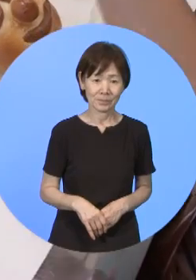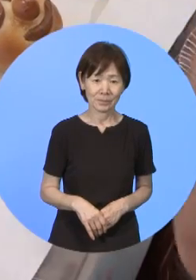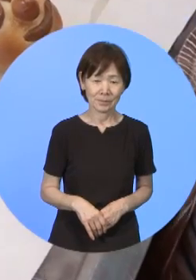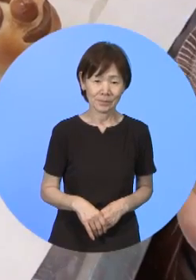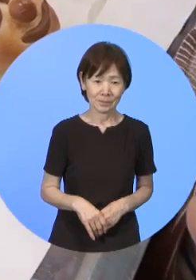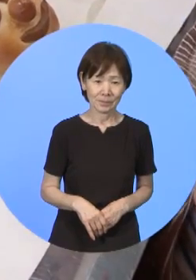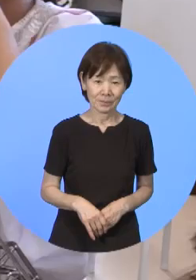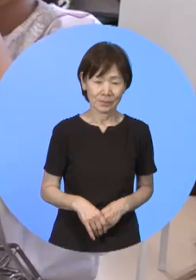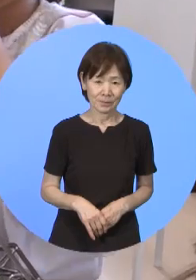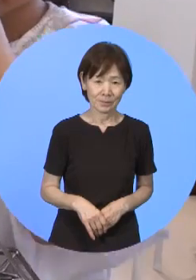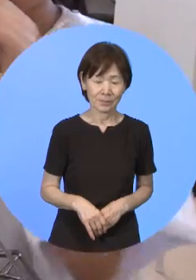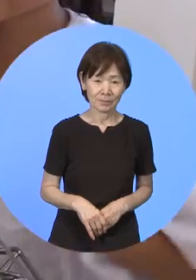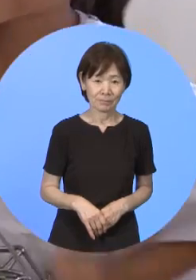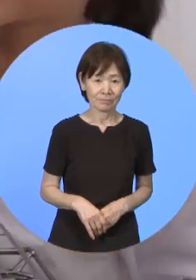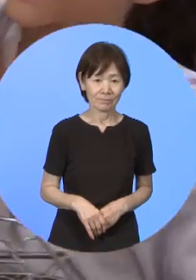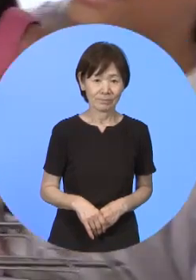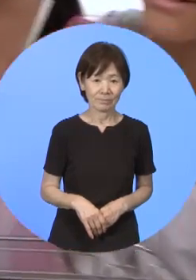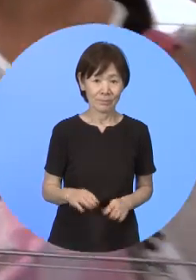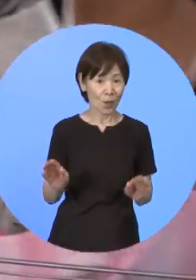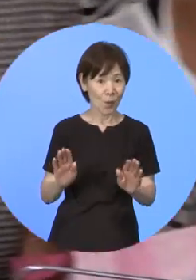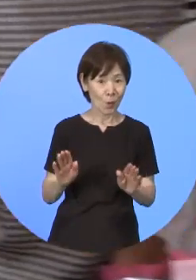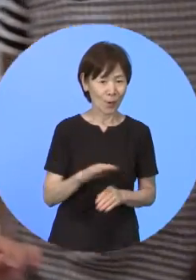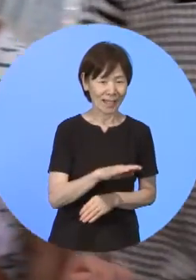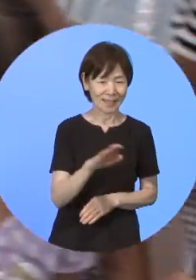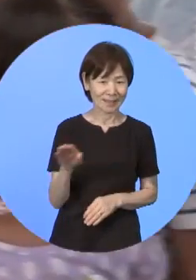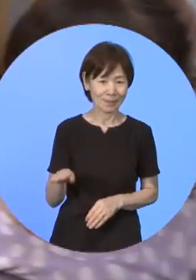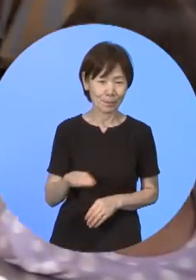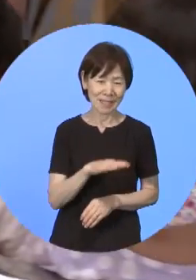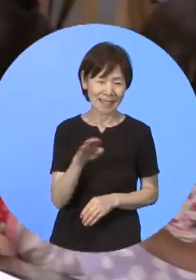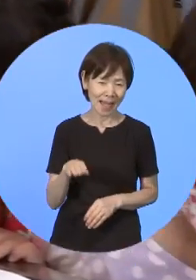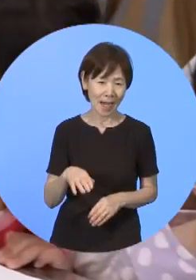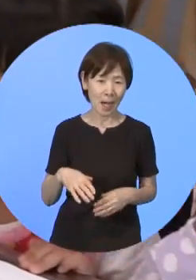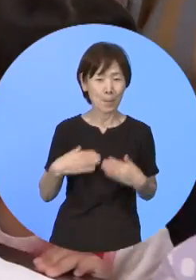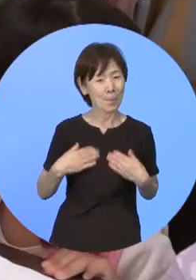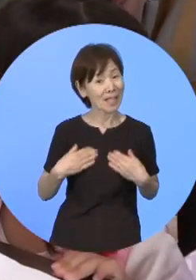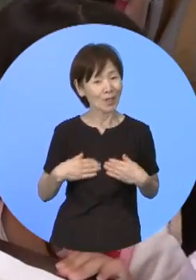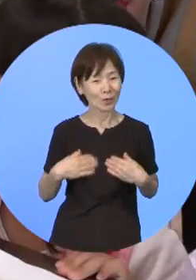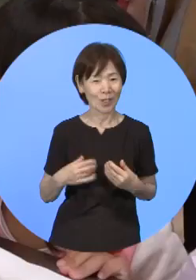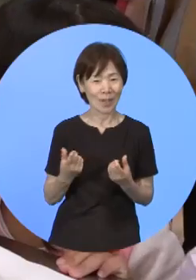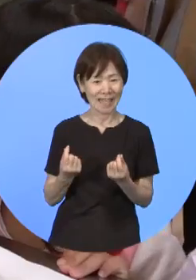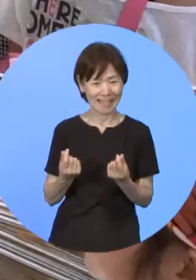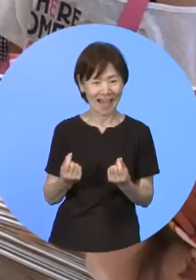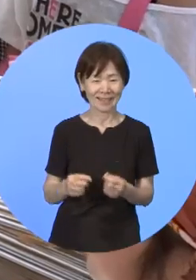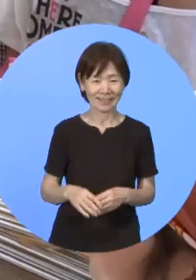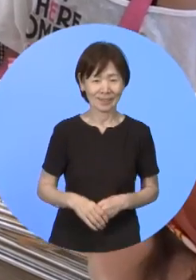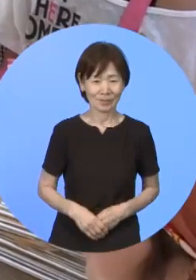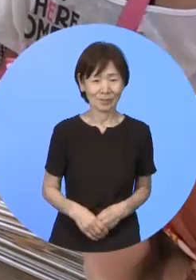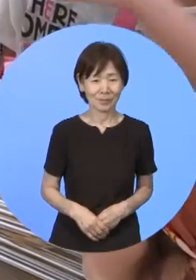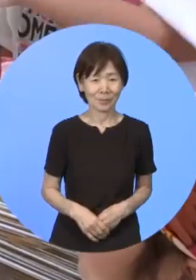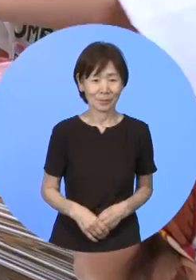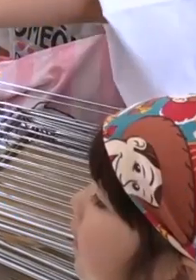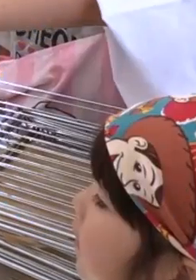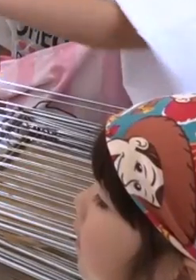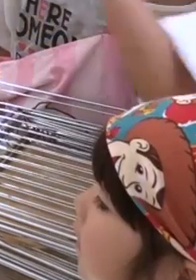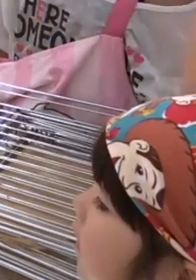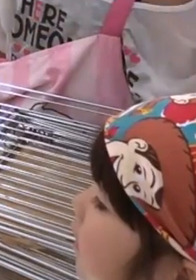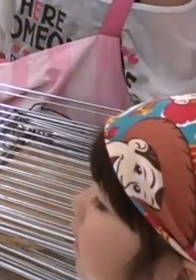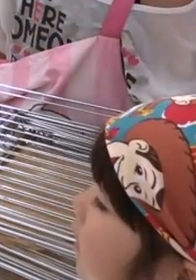ました。子どもたちもパンの出来にとても満足そうでした。よくできてる。